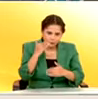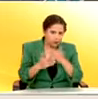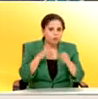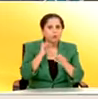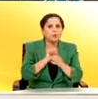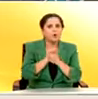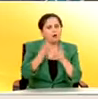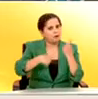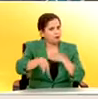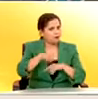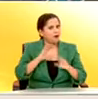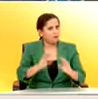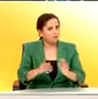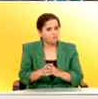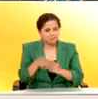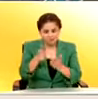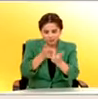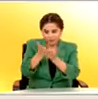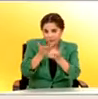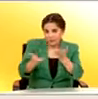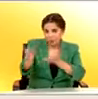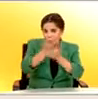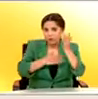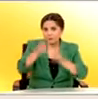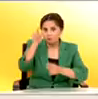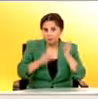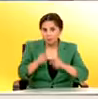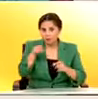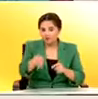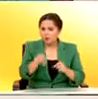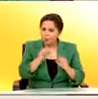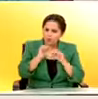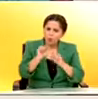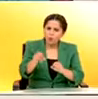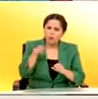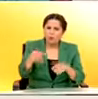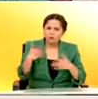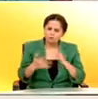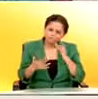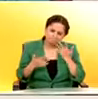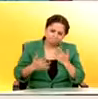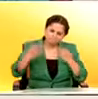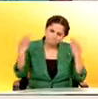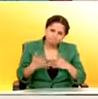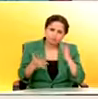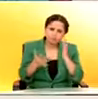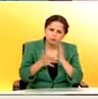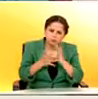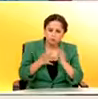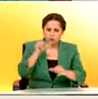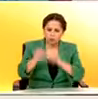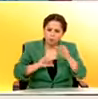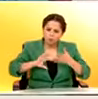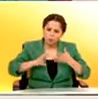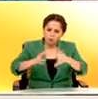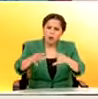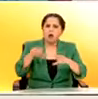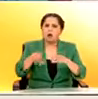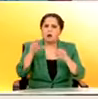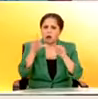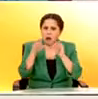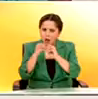है। ग्रामजन्य ने यहाँ एक आधुनिक प्रोसेसिंग यूनिट बनाया।